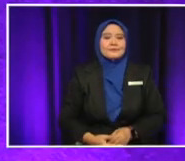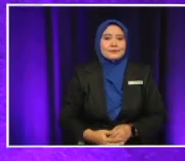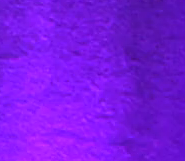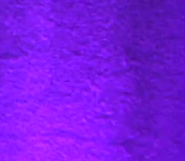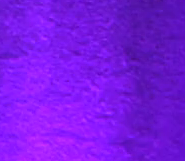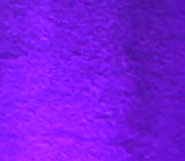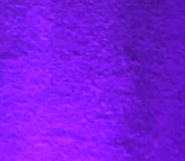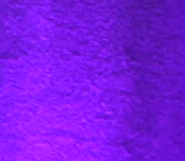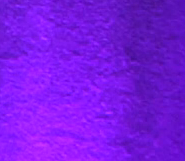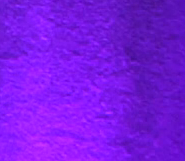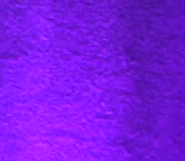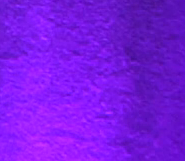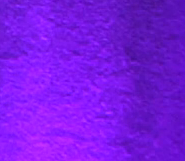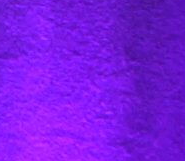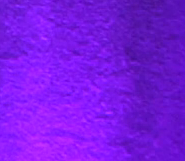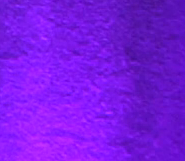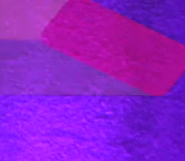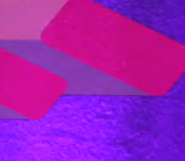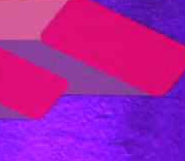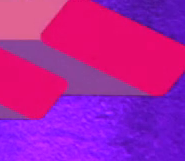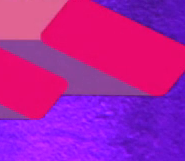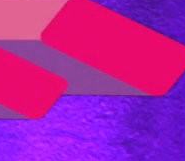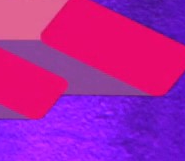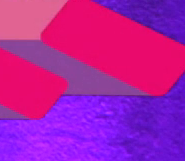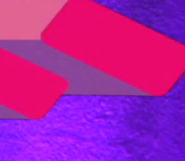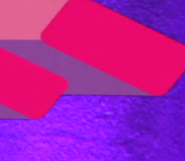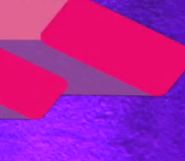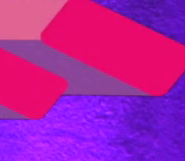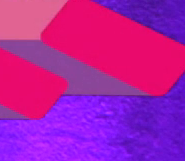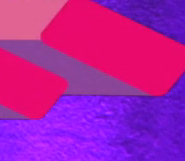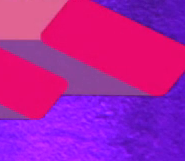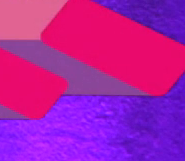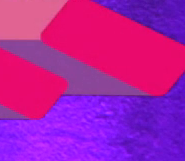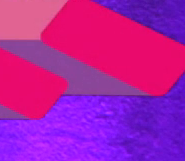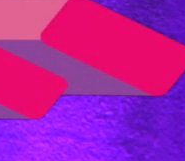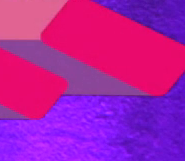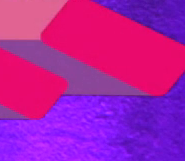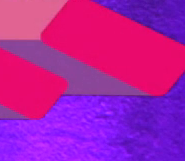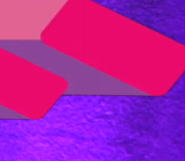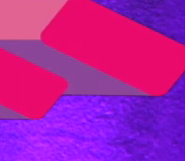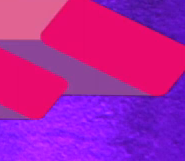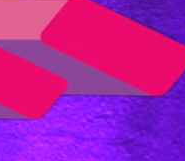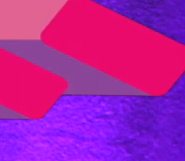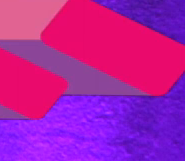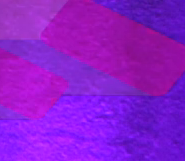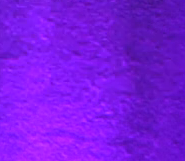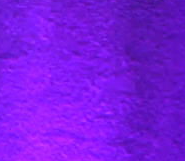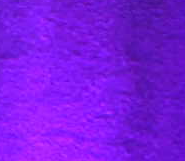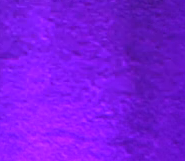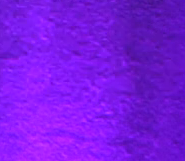Cikgu Nur ilda Assalamualaikum Cikgu apa kabar